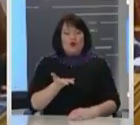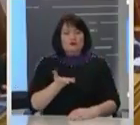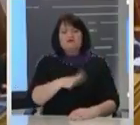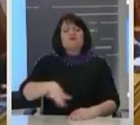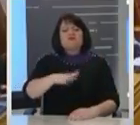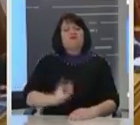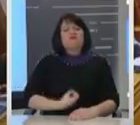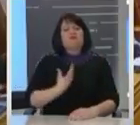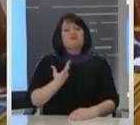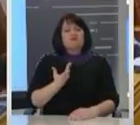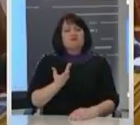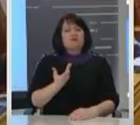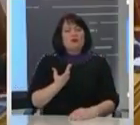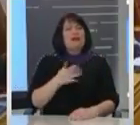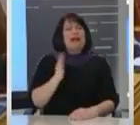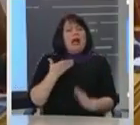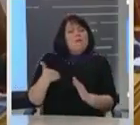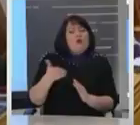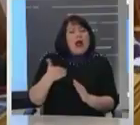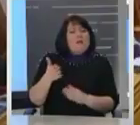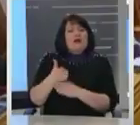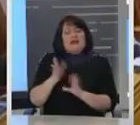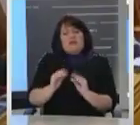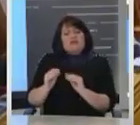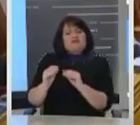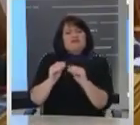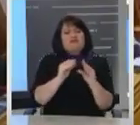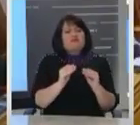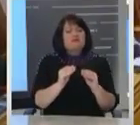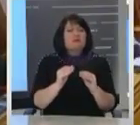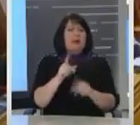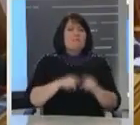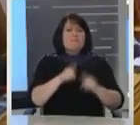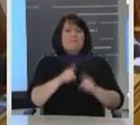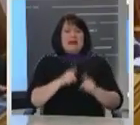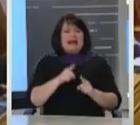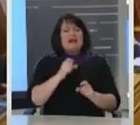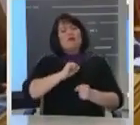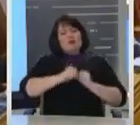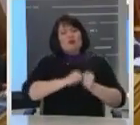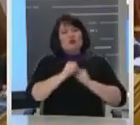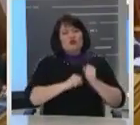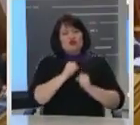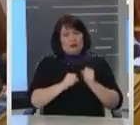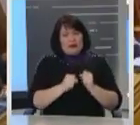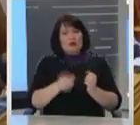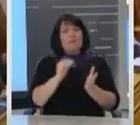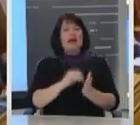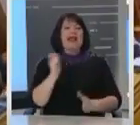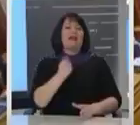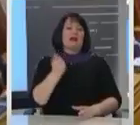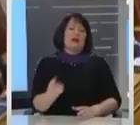αίσθηση ότι στο παρασκήνιο αυτές τις μέρες κάποιοι δουλεύουν για μία ακόμη εθνική